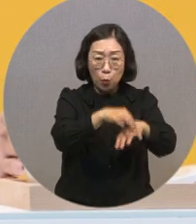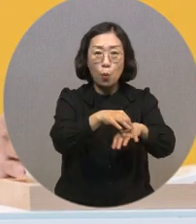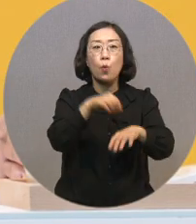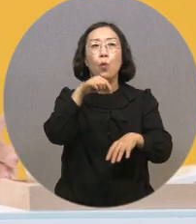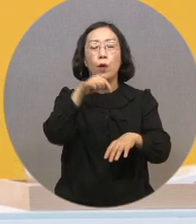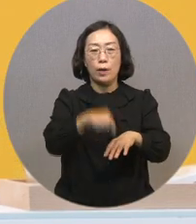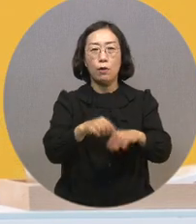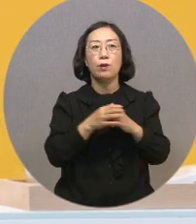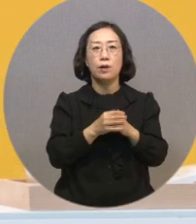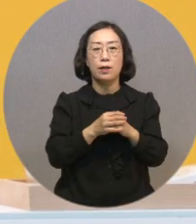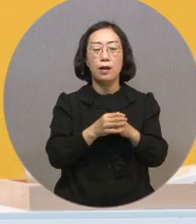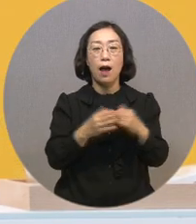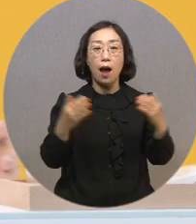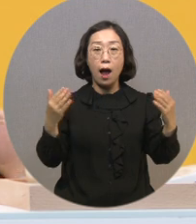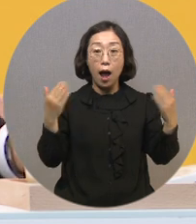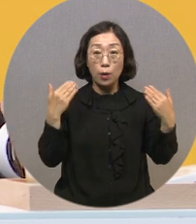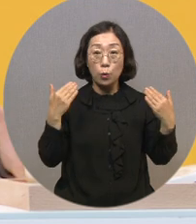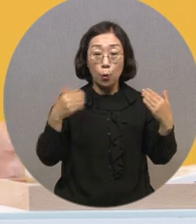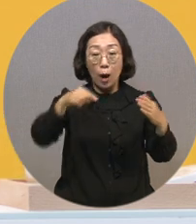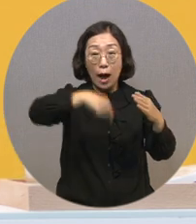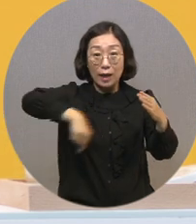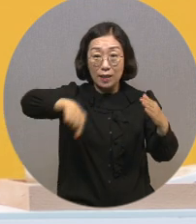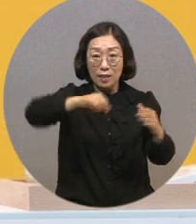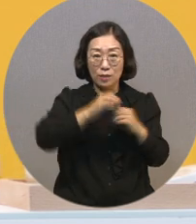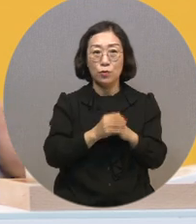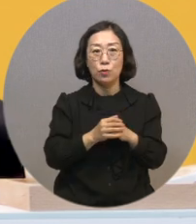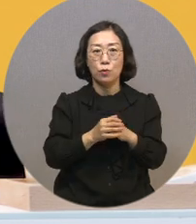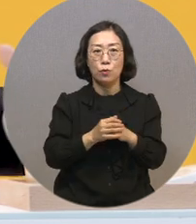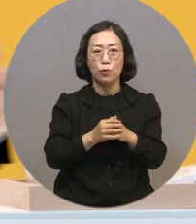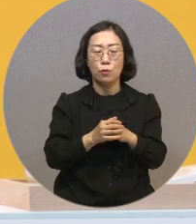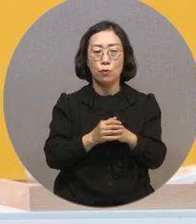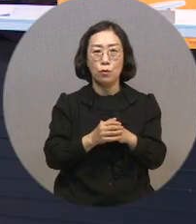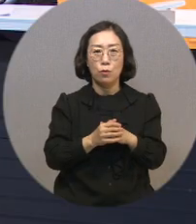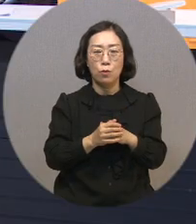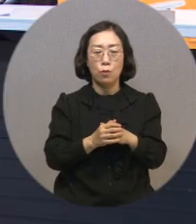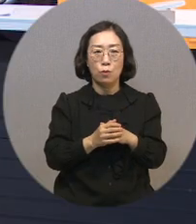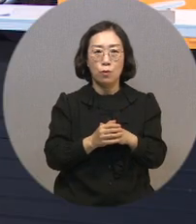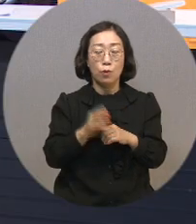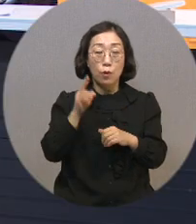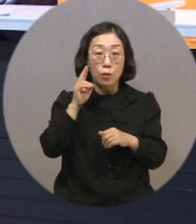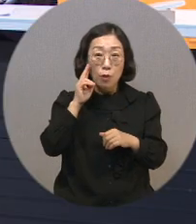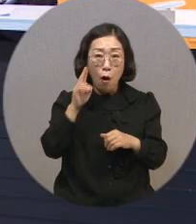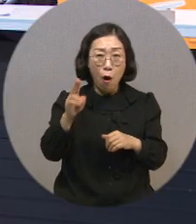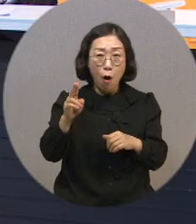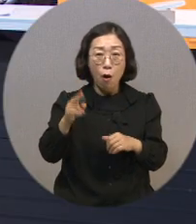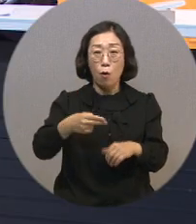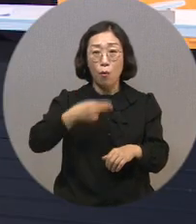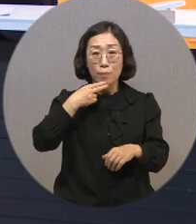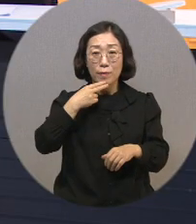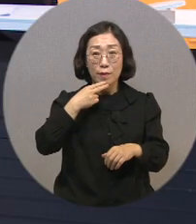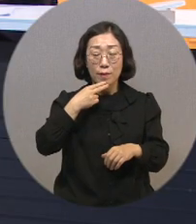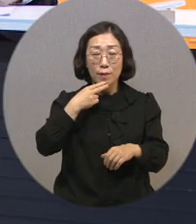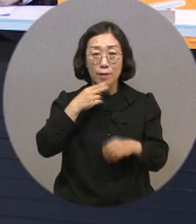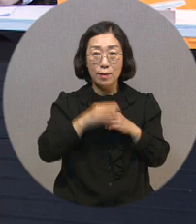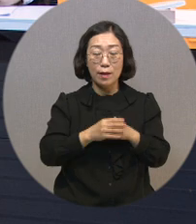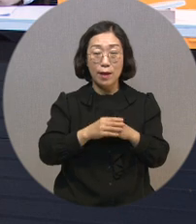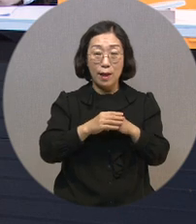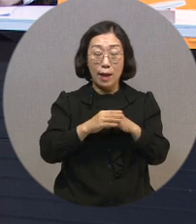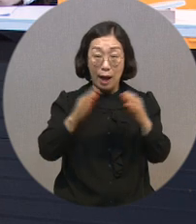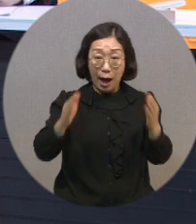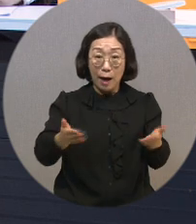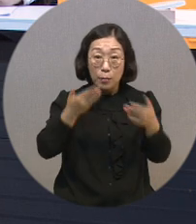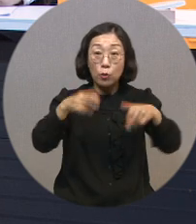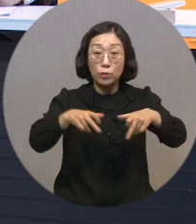그 경미한 학생들인 경우에는 체육이고 뭐고 함께 해야 된다라고 나는 네. 보는 거예요. 이게 어때 별도 구분해서는